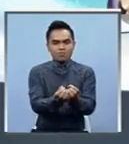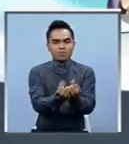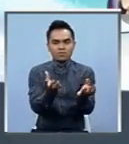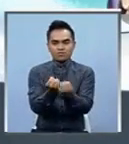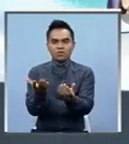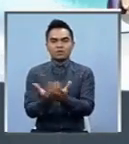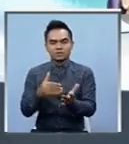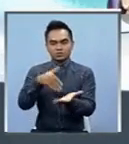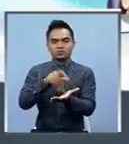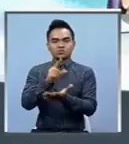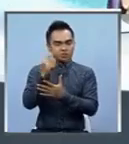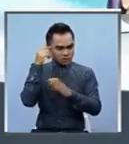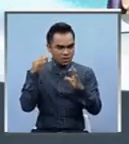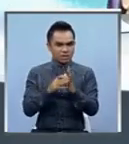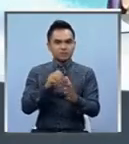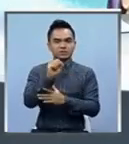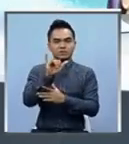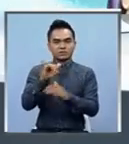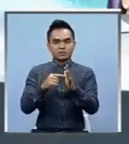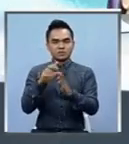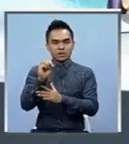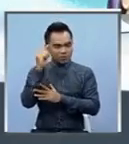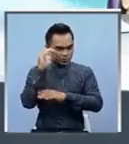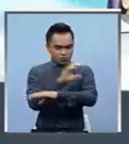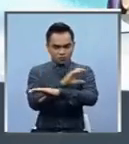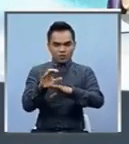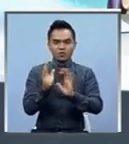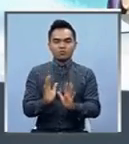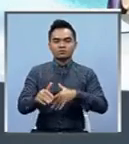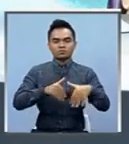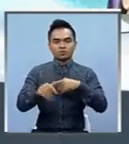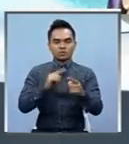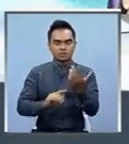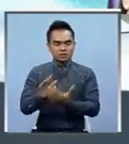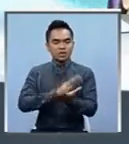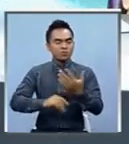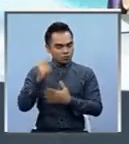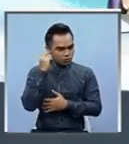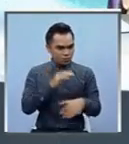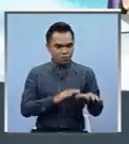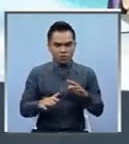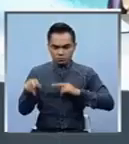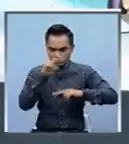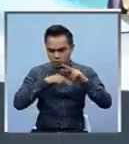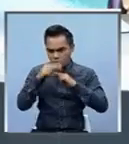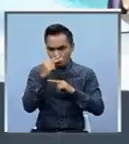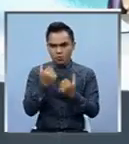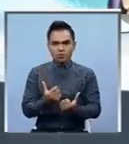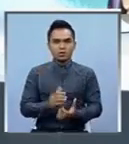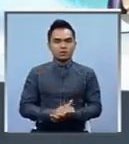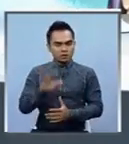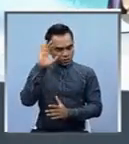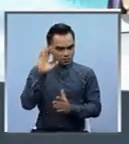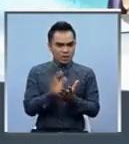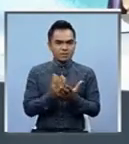ศูนย์การค้าสยามพารากอนแล้วก็รถไฟฟ้า BTS ประชาชนหลายคนค่ะบอกว่าพร้อมจะเป็นหูเป็นตาแต่มีการตั้งข้อสงสัยว่าภาพที่ตำรวจนำออก